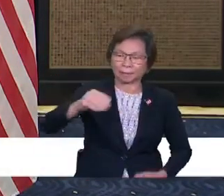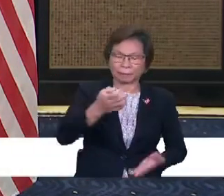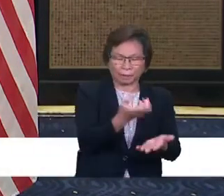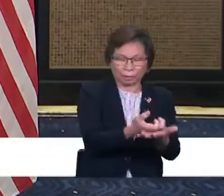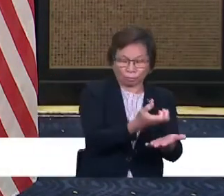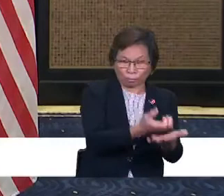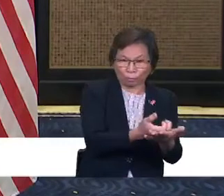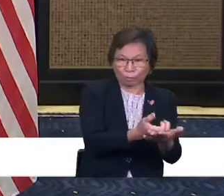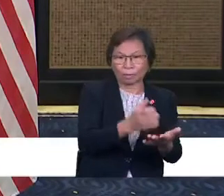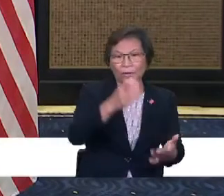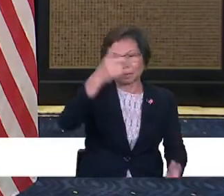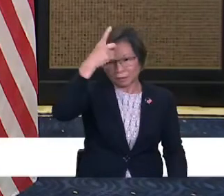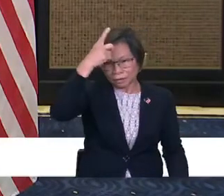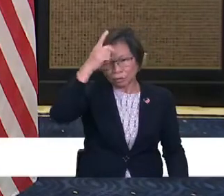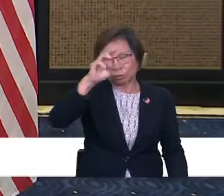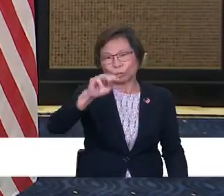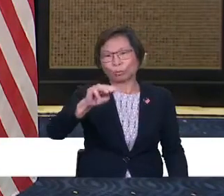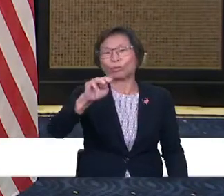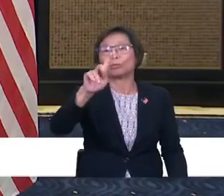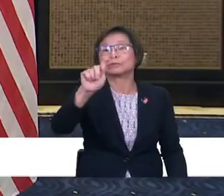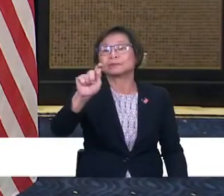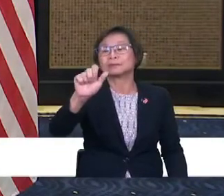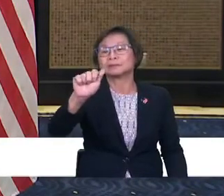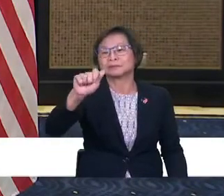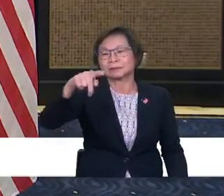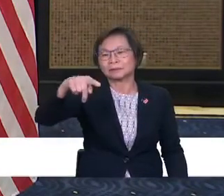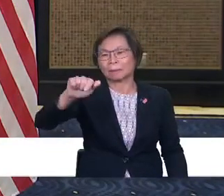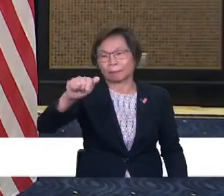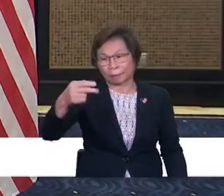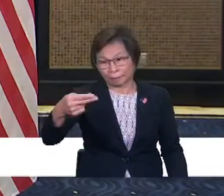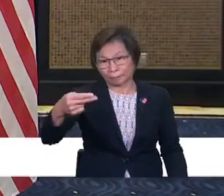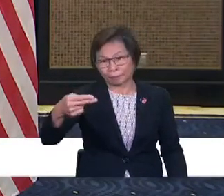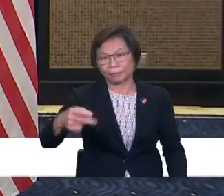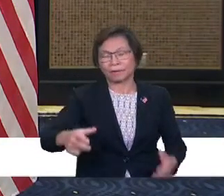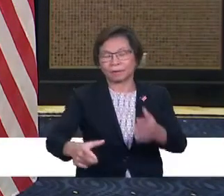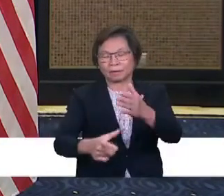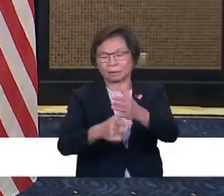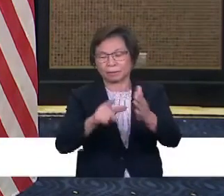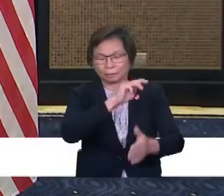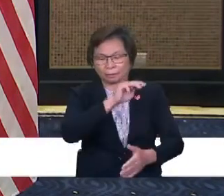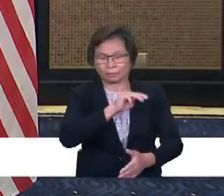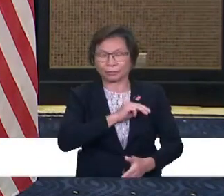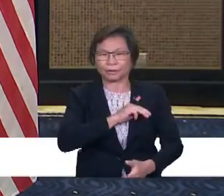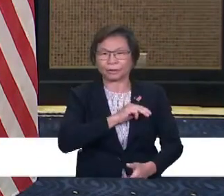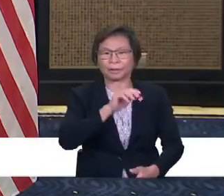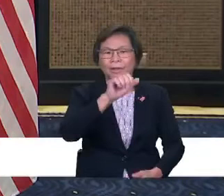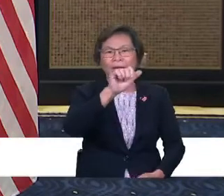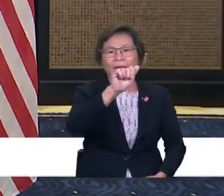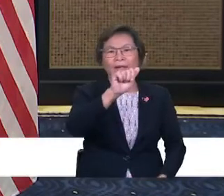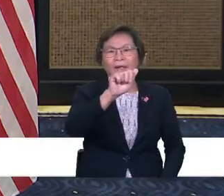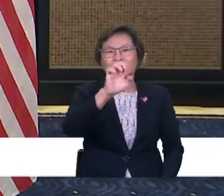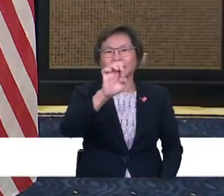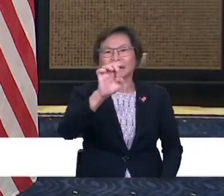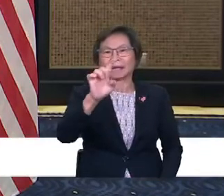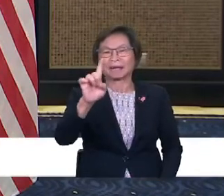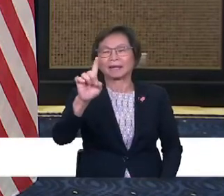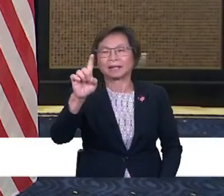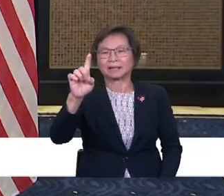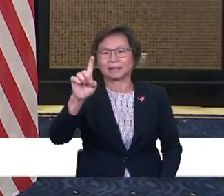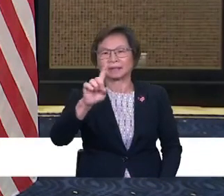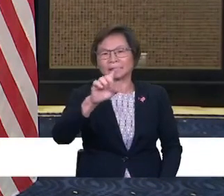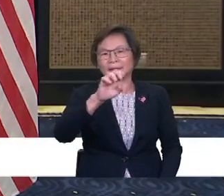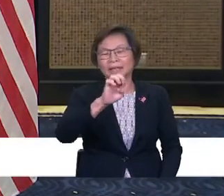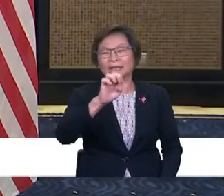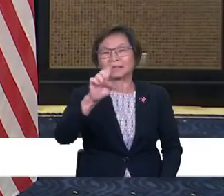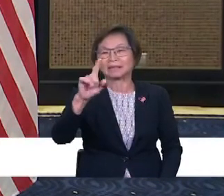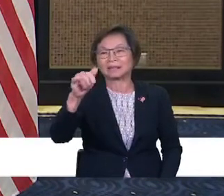yang hormat Dato seri Mustafa bin Muhamad timbalan menteri yang bromad Eden Yi Benz